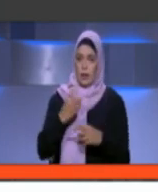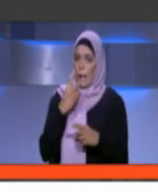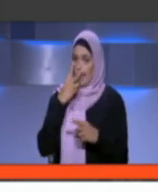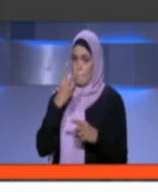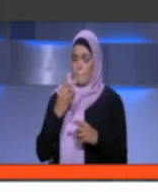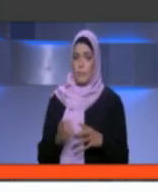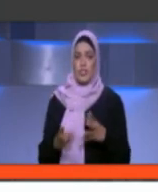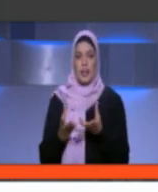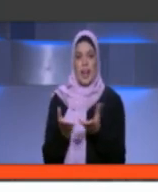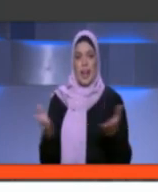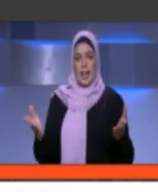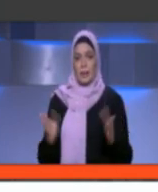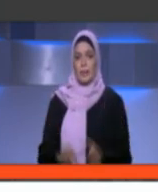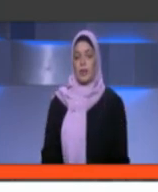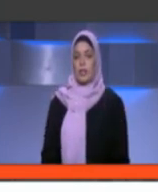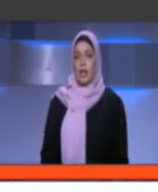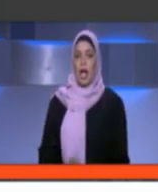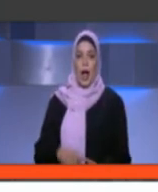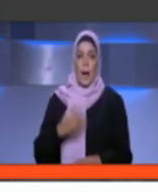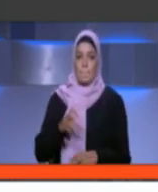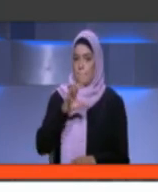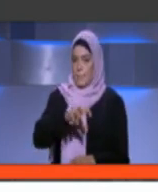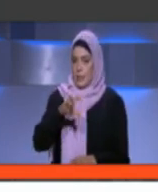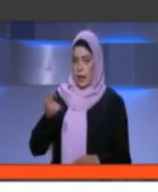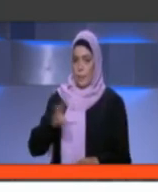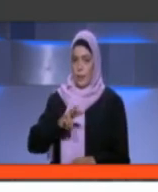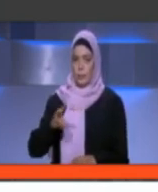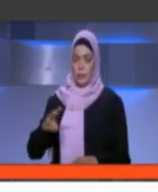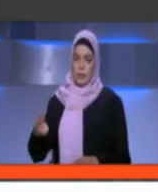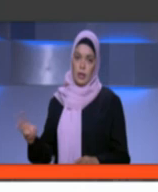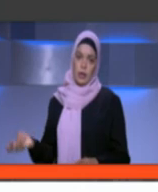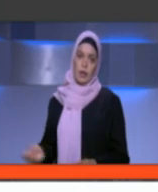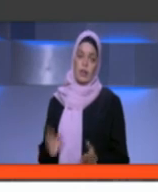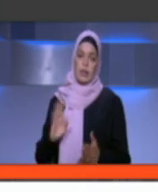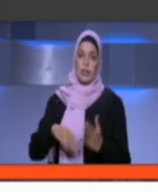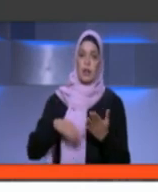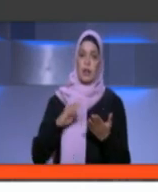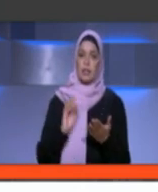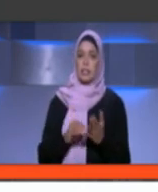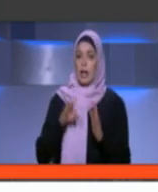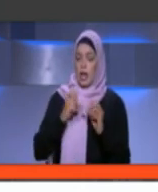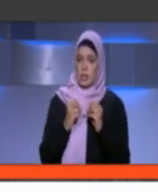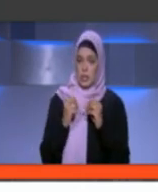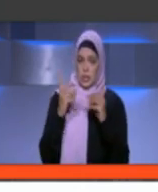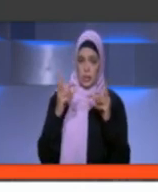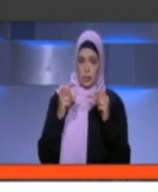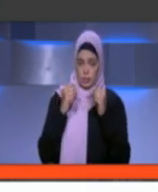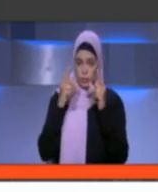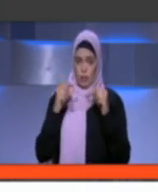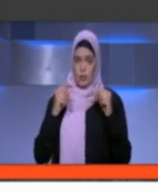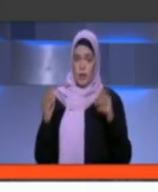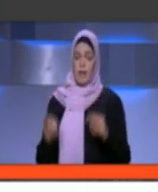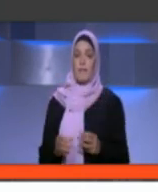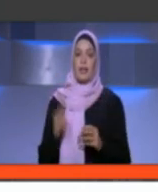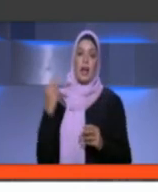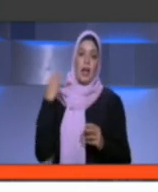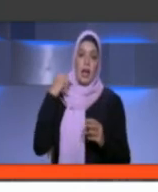كبير. بعض الولايات الأخرى بدأت تظهر فيها أعداد كبيرة